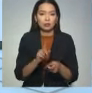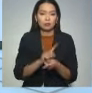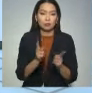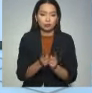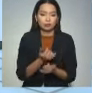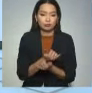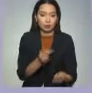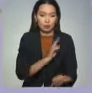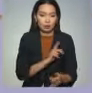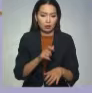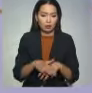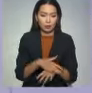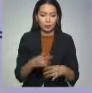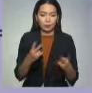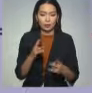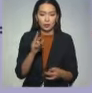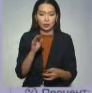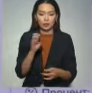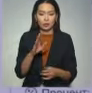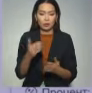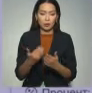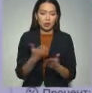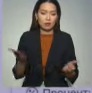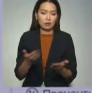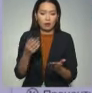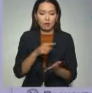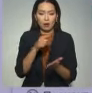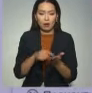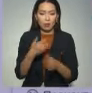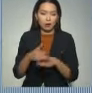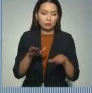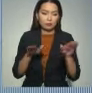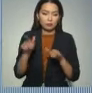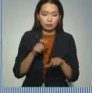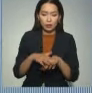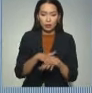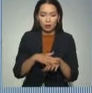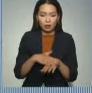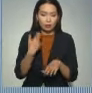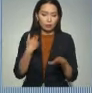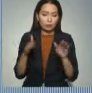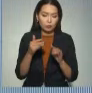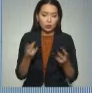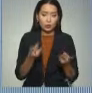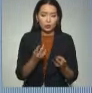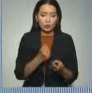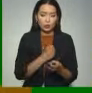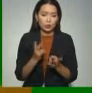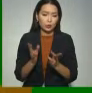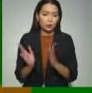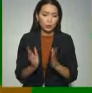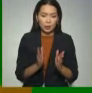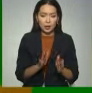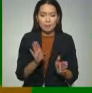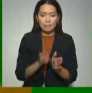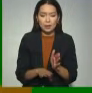для народа. Касым-Жомарт Токаев вновь поднял вопрос закредитованности населения. Президент считает, что необходимо жестко регулировать